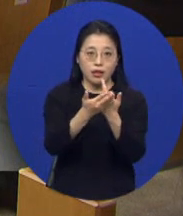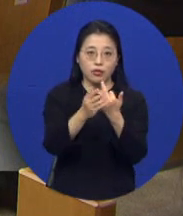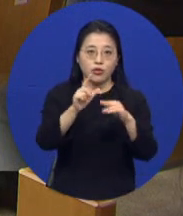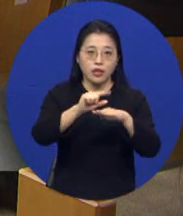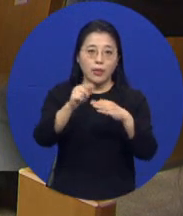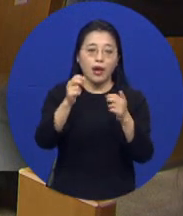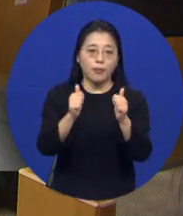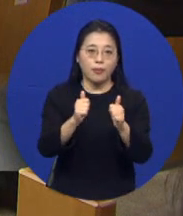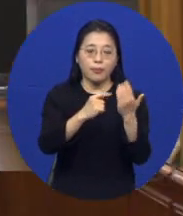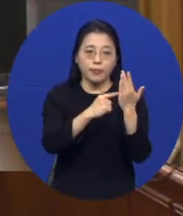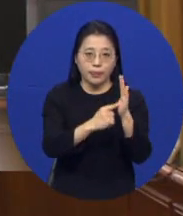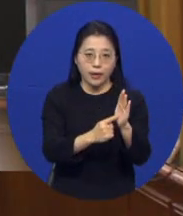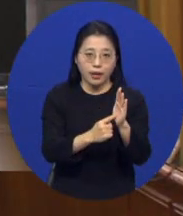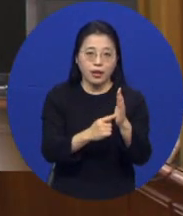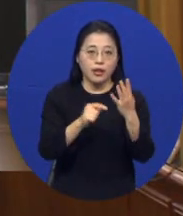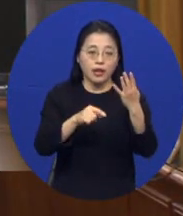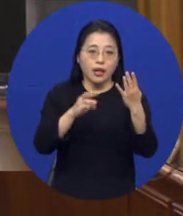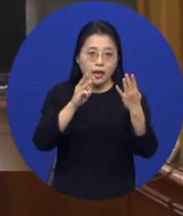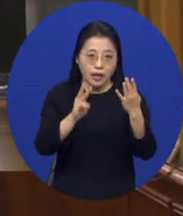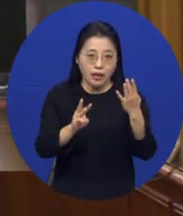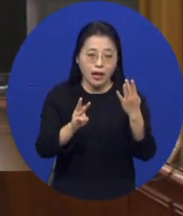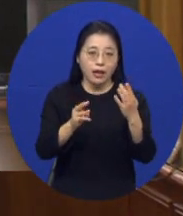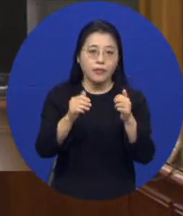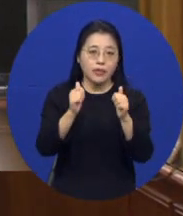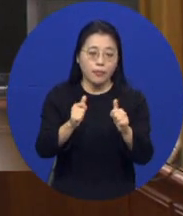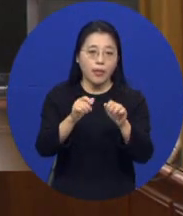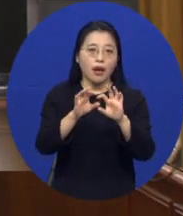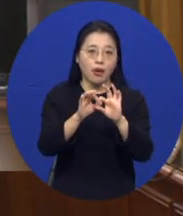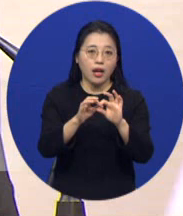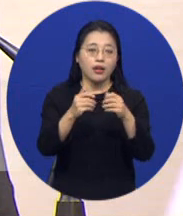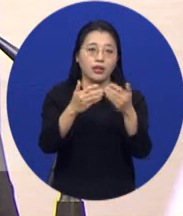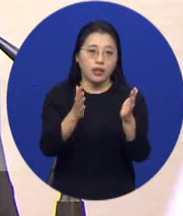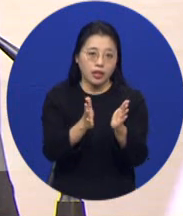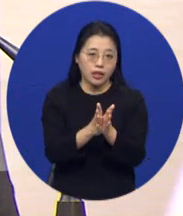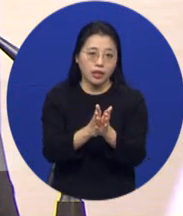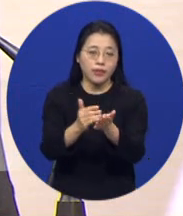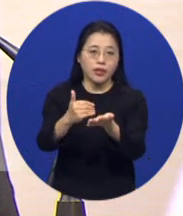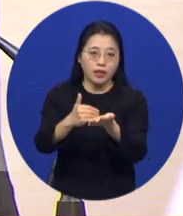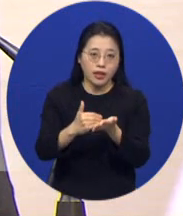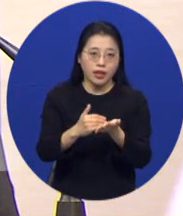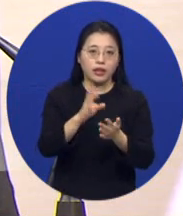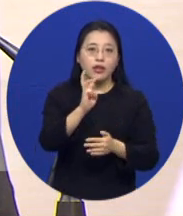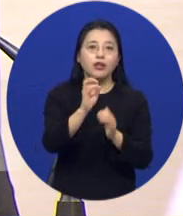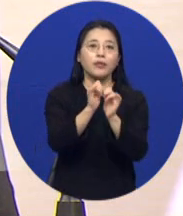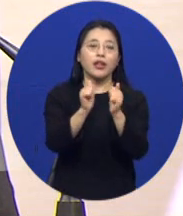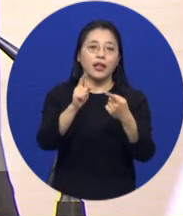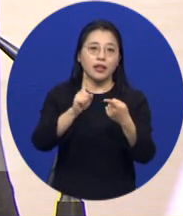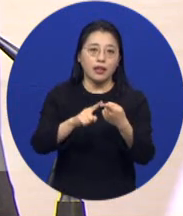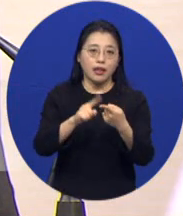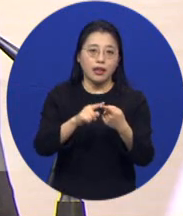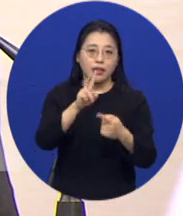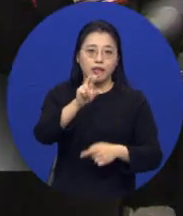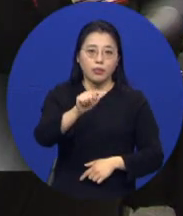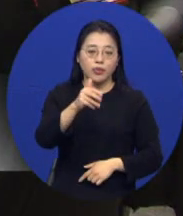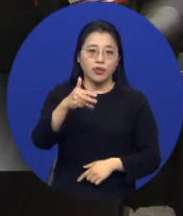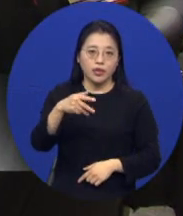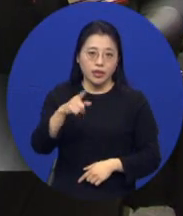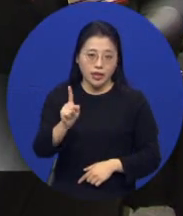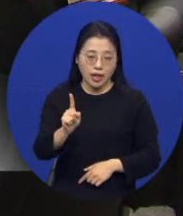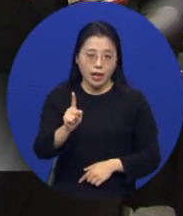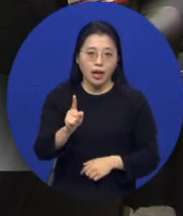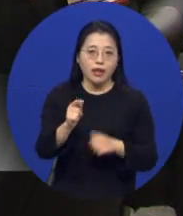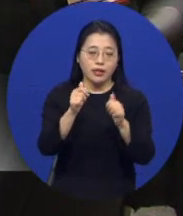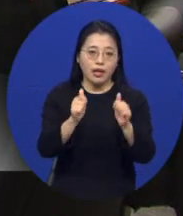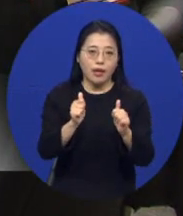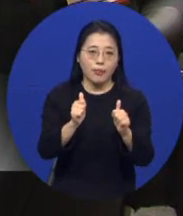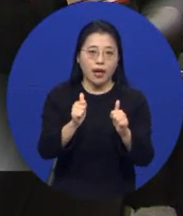제주 4.3사건 직권재심 합동 수행단위 청구한 군사재판지수행자 30명에 대한 제 25차 직권재심